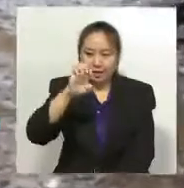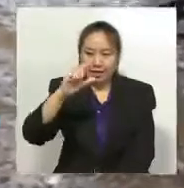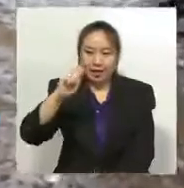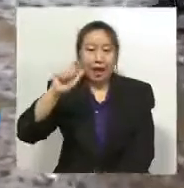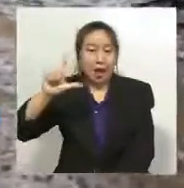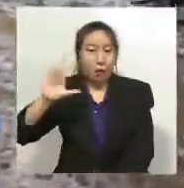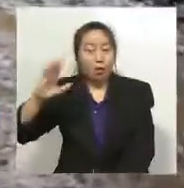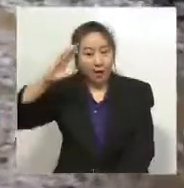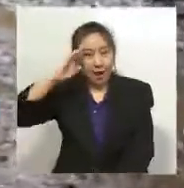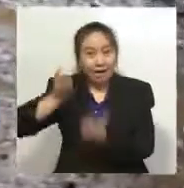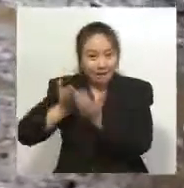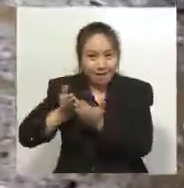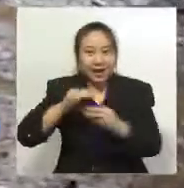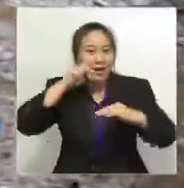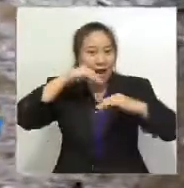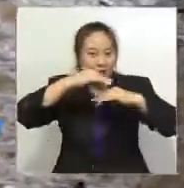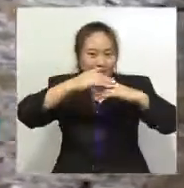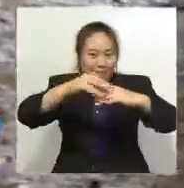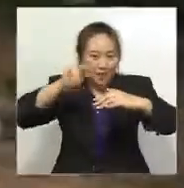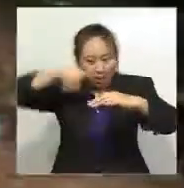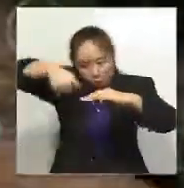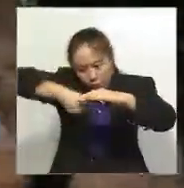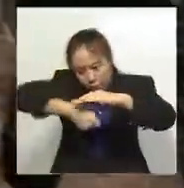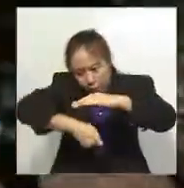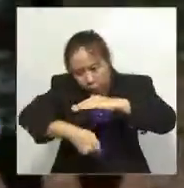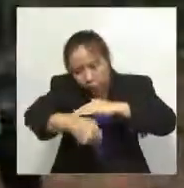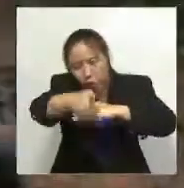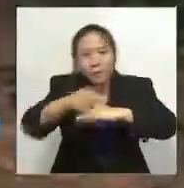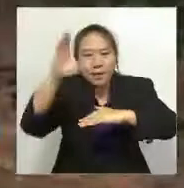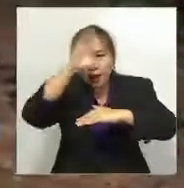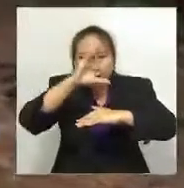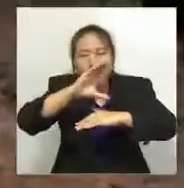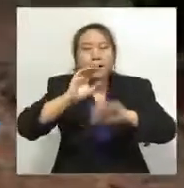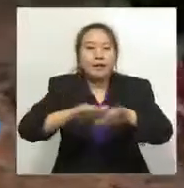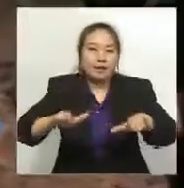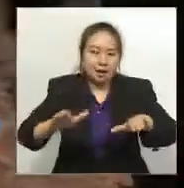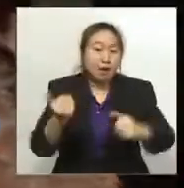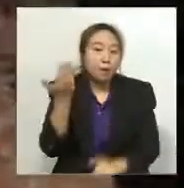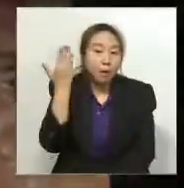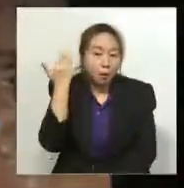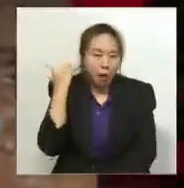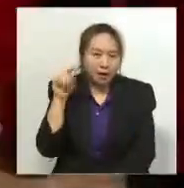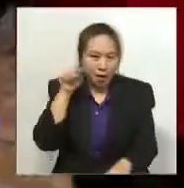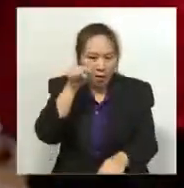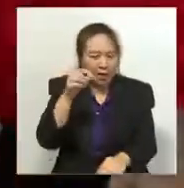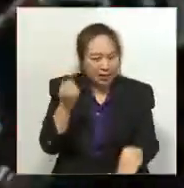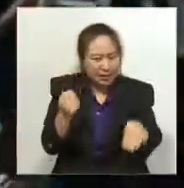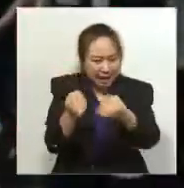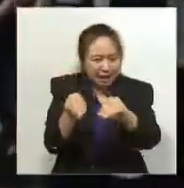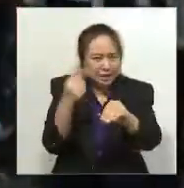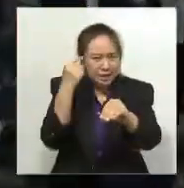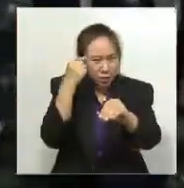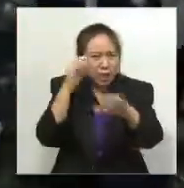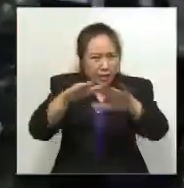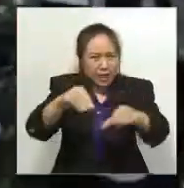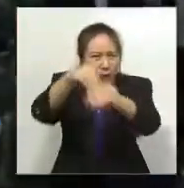เรือก็ได้ดำน้ำเข้าไปเร่งติดตามหากลุ่มเด็กในถ้ำอีกครั้งซึ่งเมื่อวานนี้ได้มีการเข้าไปใกล้จุดที่สันนิษฐานว่ากลุ่มเด็กนั้น